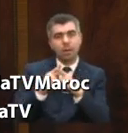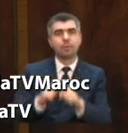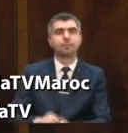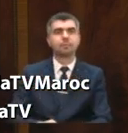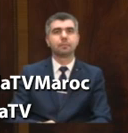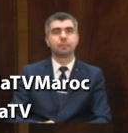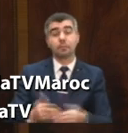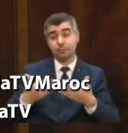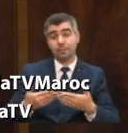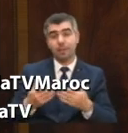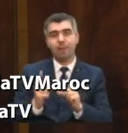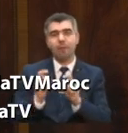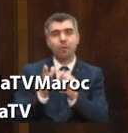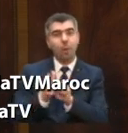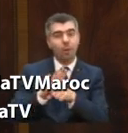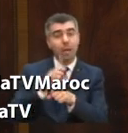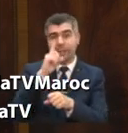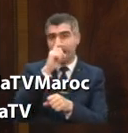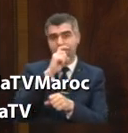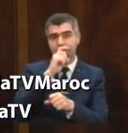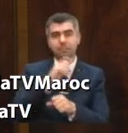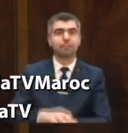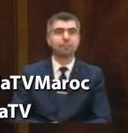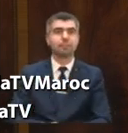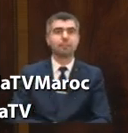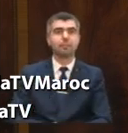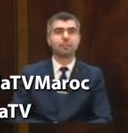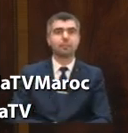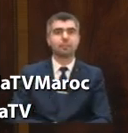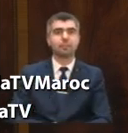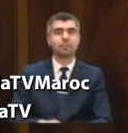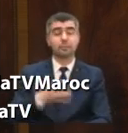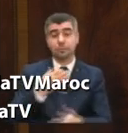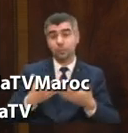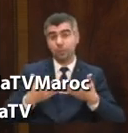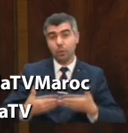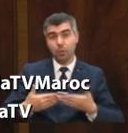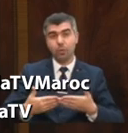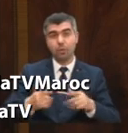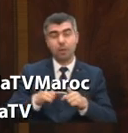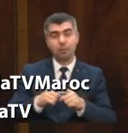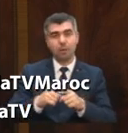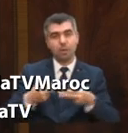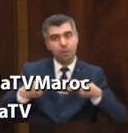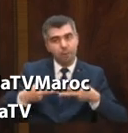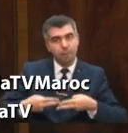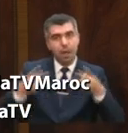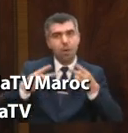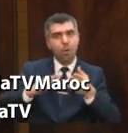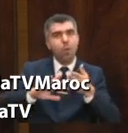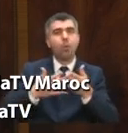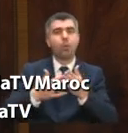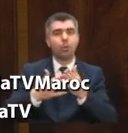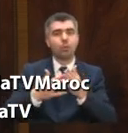مع الظرفية ديال ديال ديال ديال ديال كل لحظة. وبالتالي اليوم سنسعى إلى إطلاق النشاط الاقتصادي بشكل